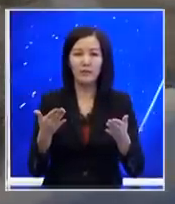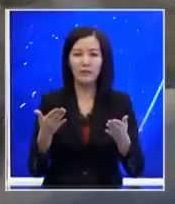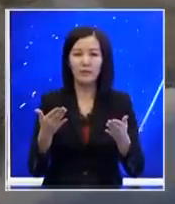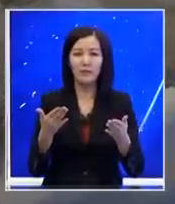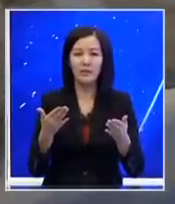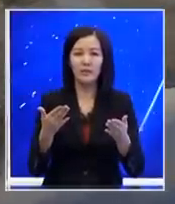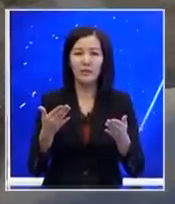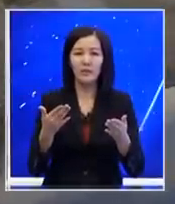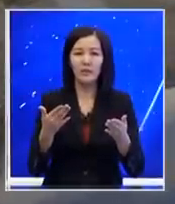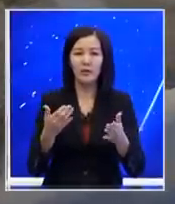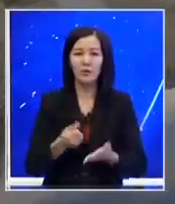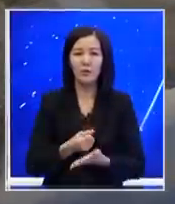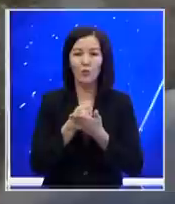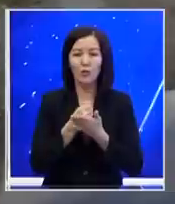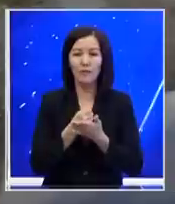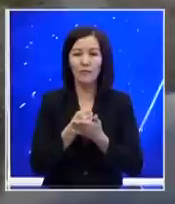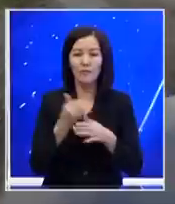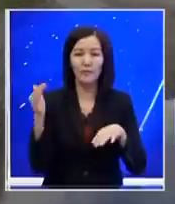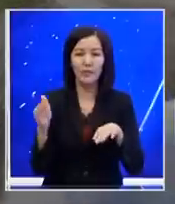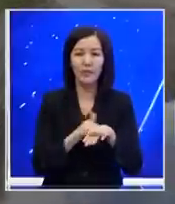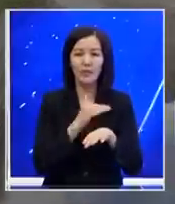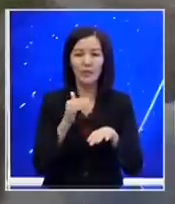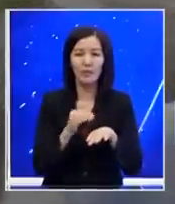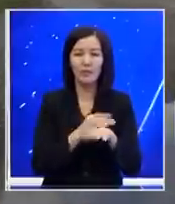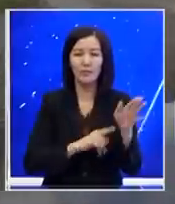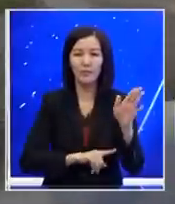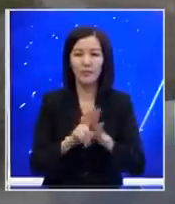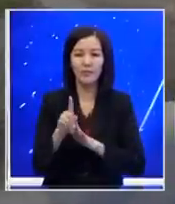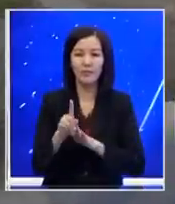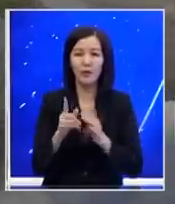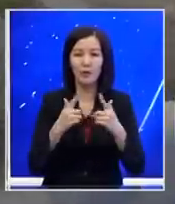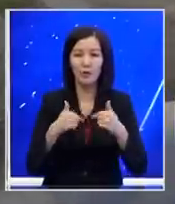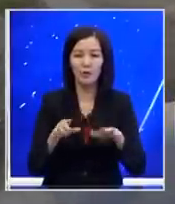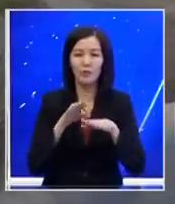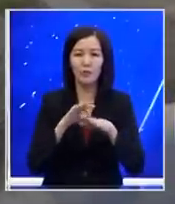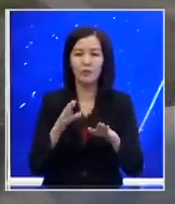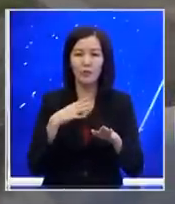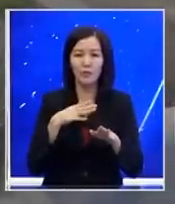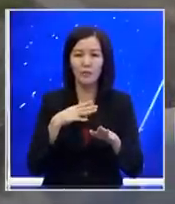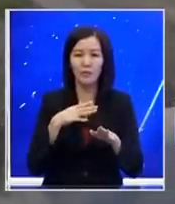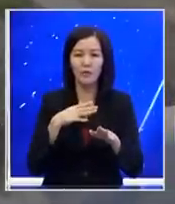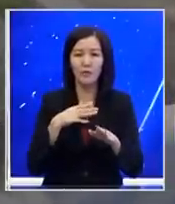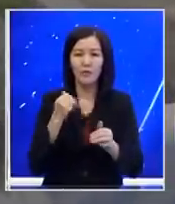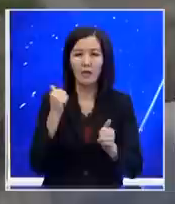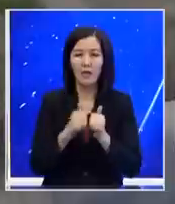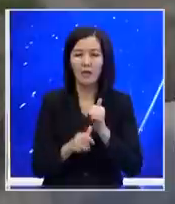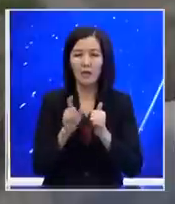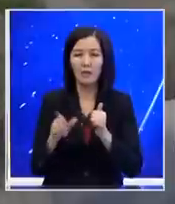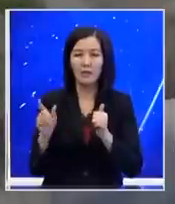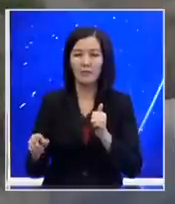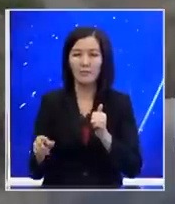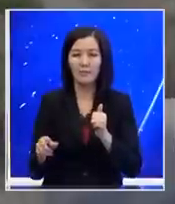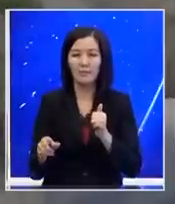міне бүгін осы игі бастамаға ұйытқы болып жатырмыз. Әрбіріміз қиын қыстау